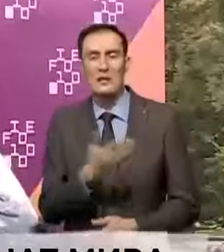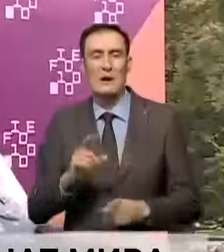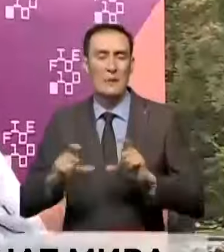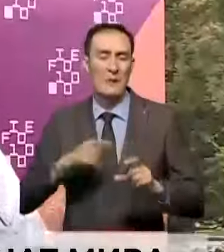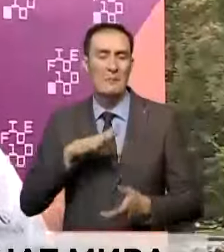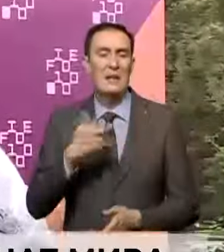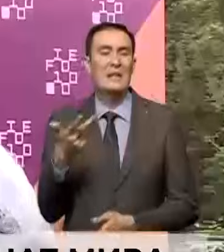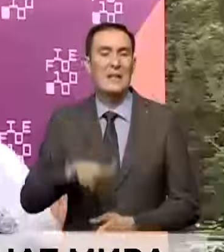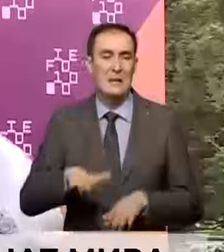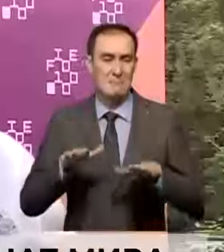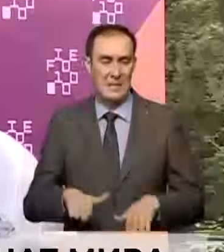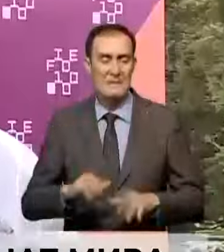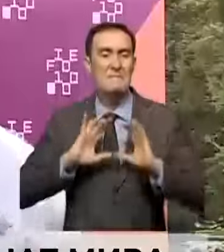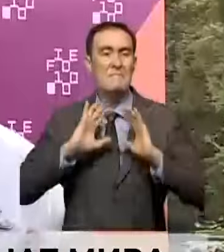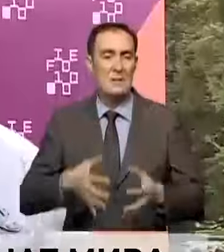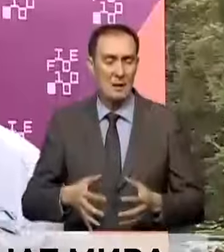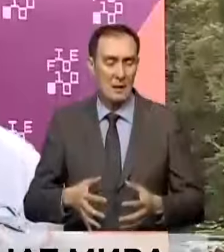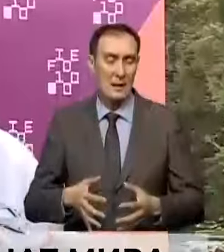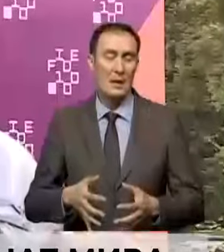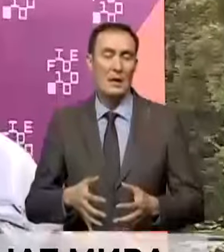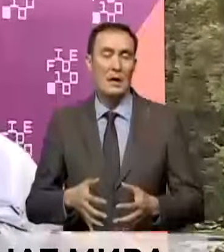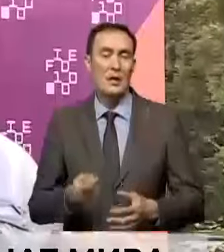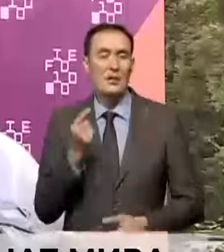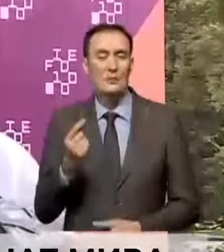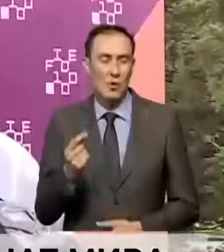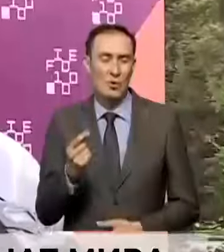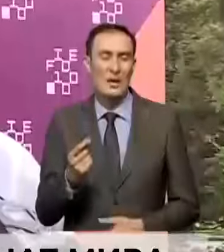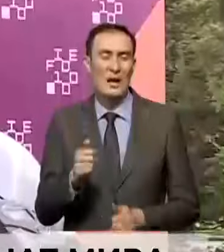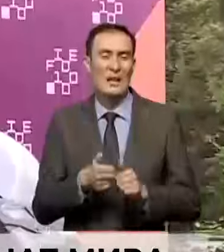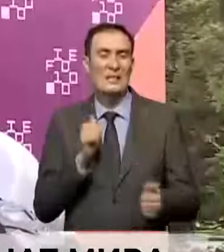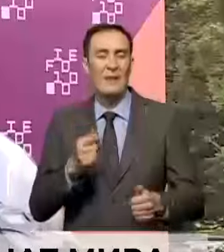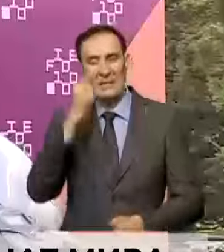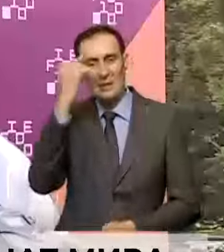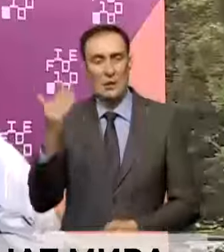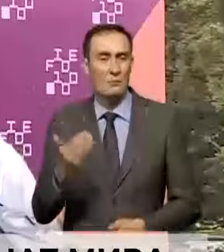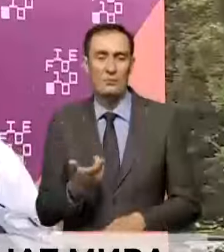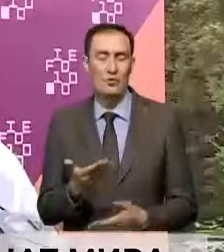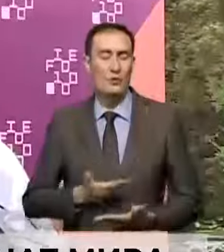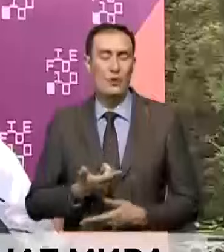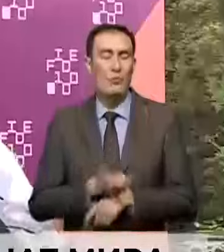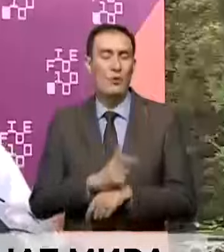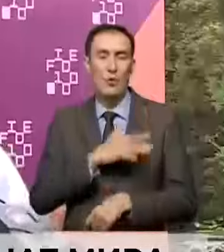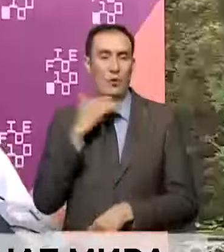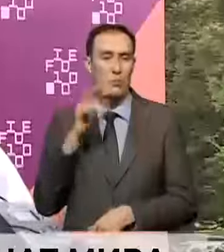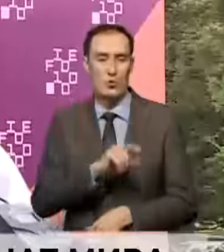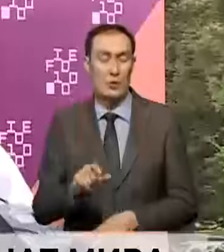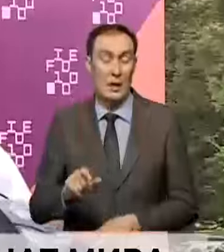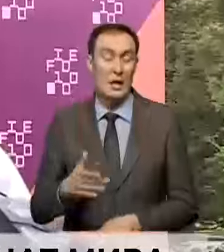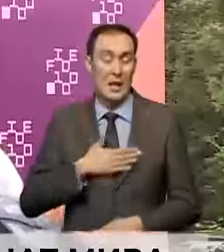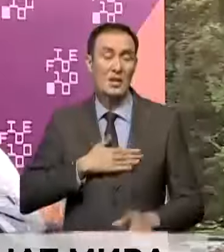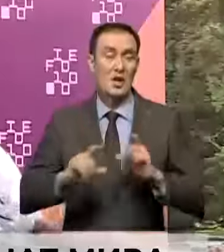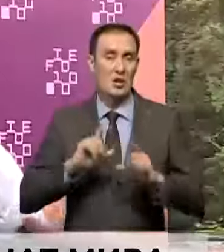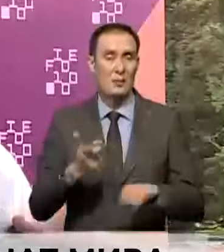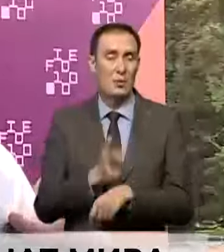партий, мы оказались на 3-м месте в мире. Да, немножко совсем отставая от Индии, где живет значительно больше людей. Поэтому шахматы для нас